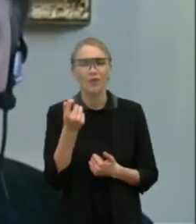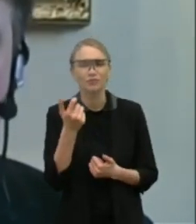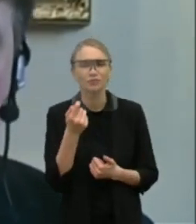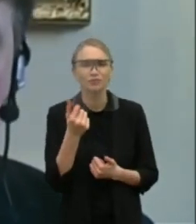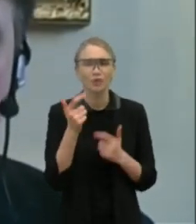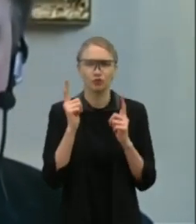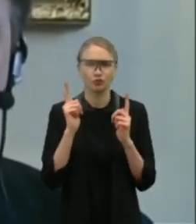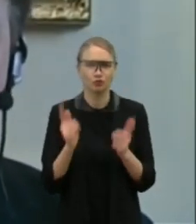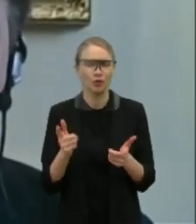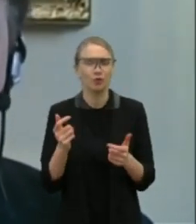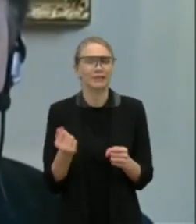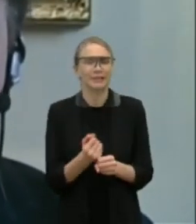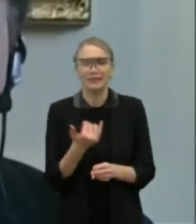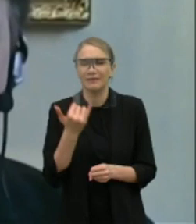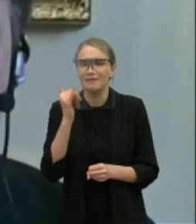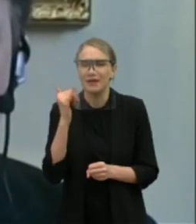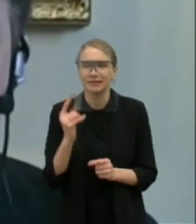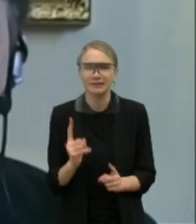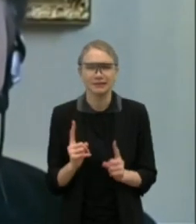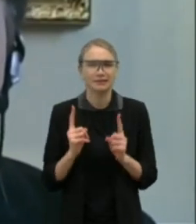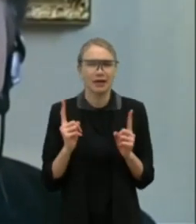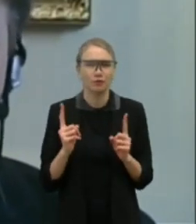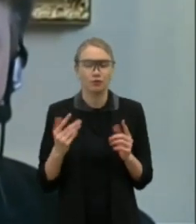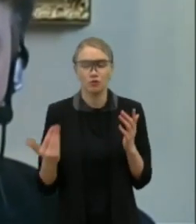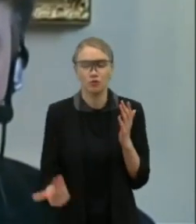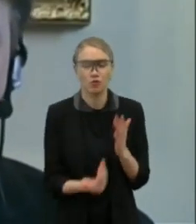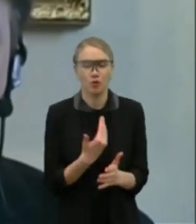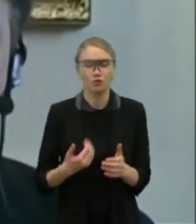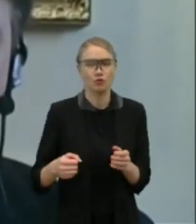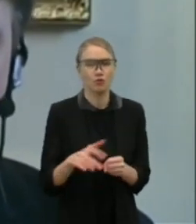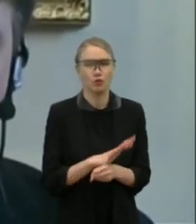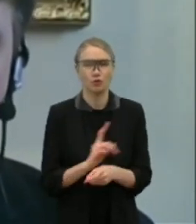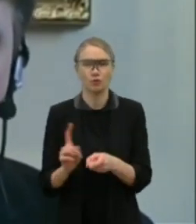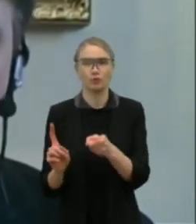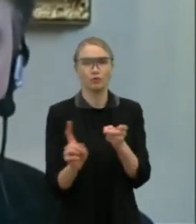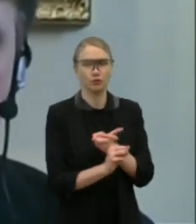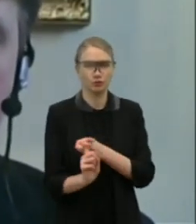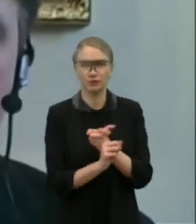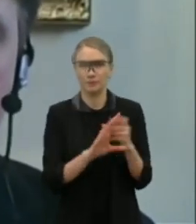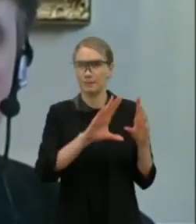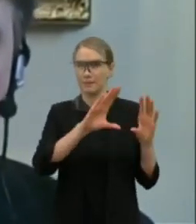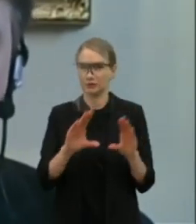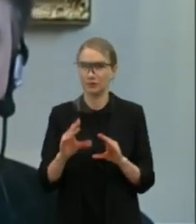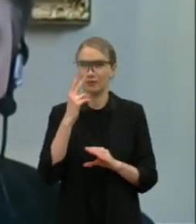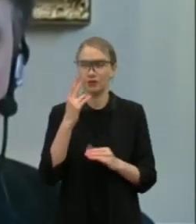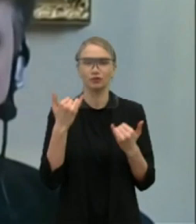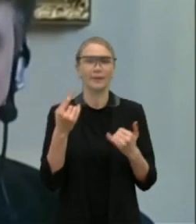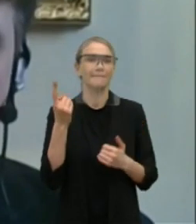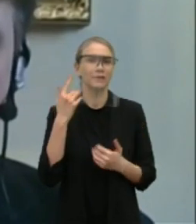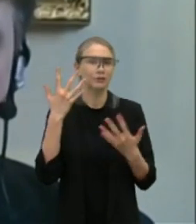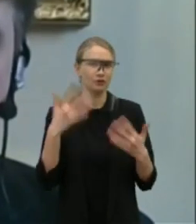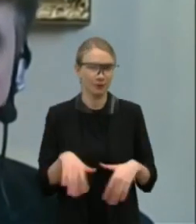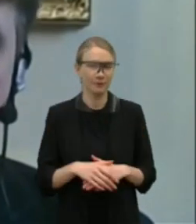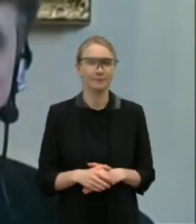tą labai ypatingą atsargį vertinti, tai yra naujų atvejų skaičius ir šiandien tikriausiai, na, girdėjote, yra paskelbta